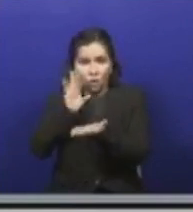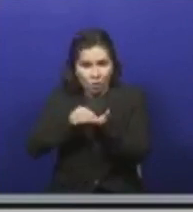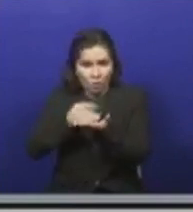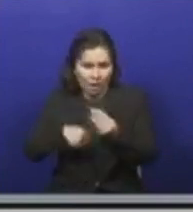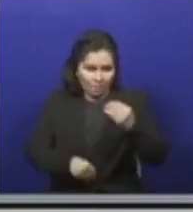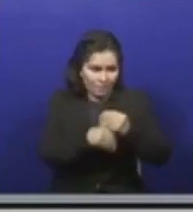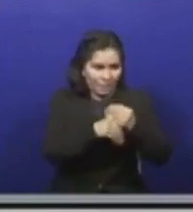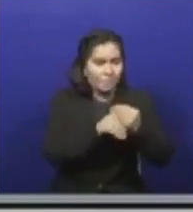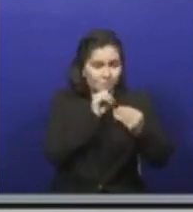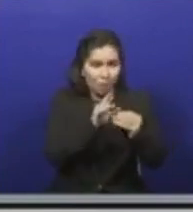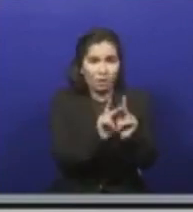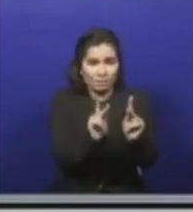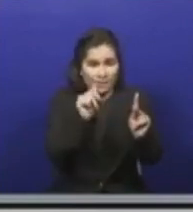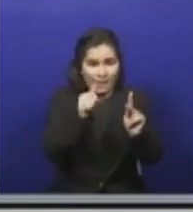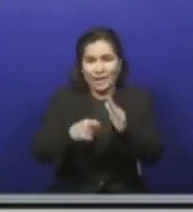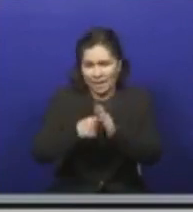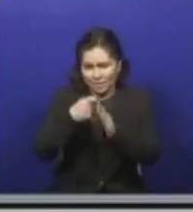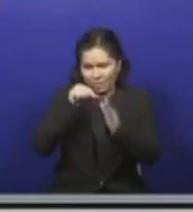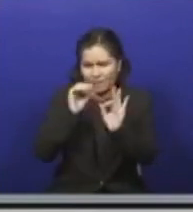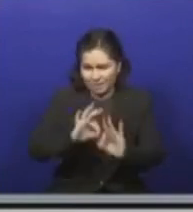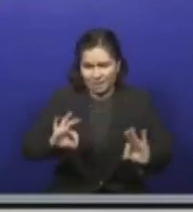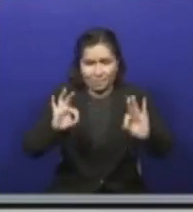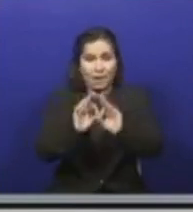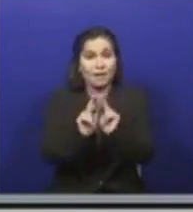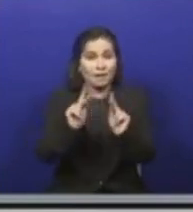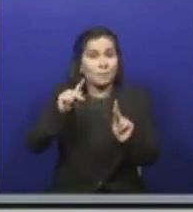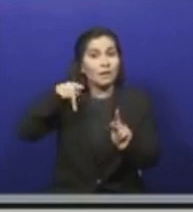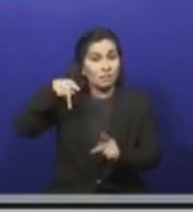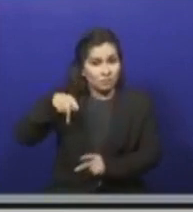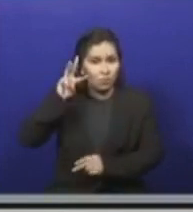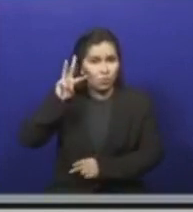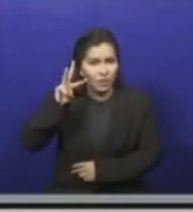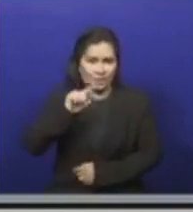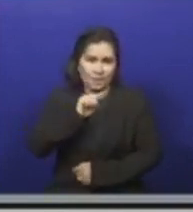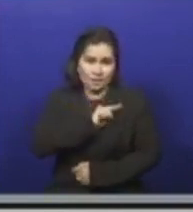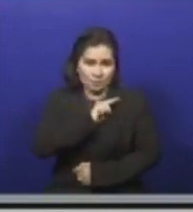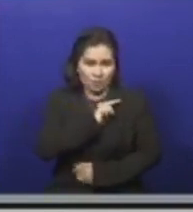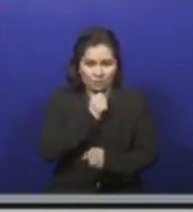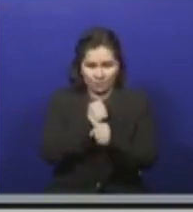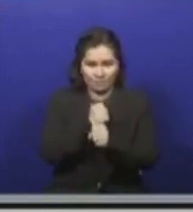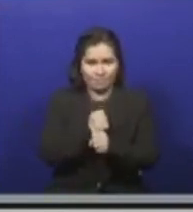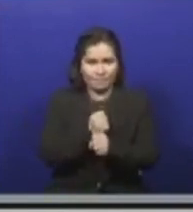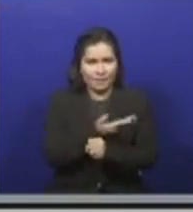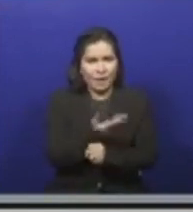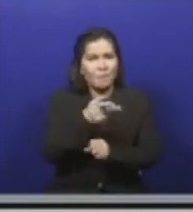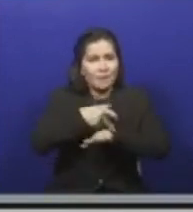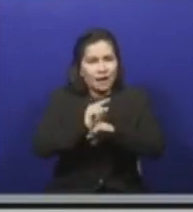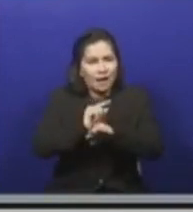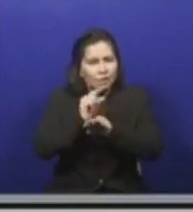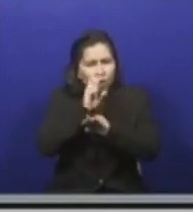ได้นั่นคือเหตุผลทำไมเราต้องมีกรรมธิการวิสามันท่านประธานลองจินตนาการดูนะครับว่